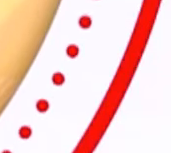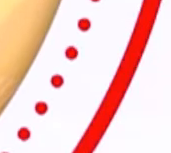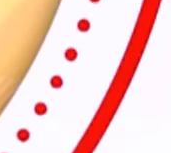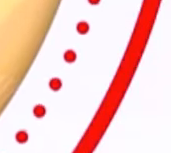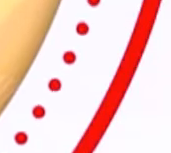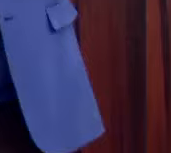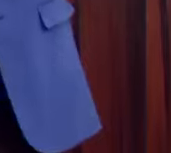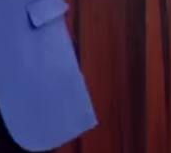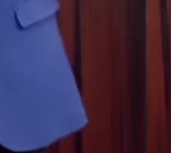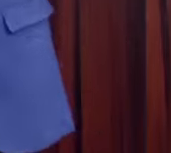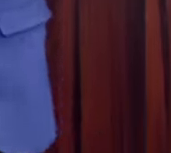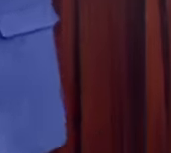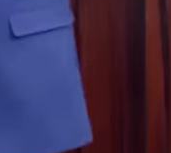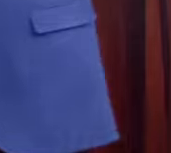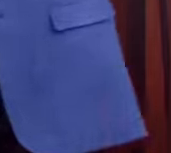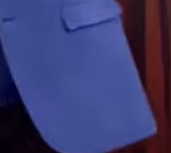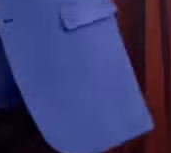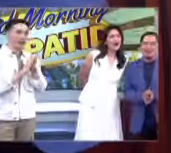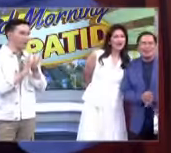po.